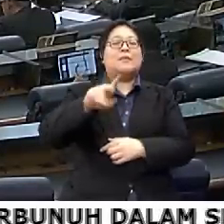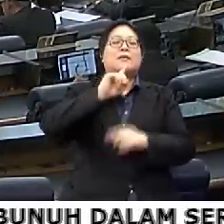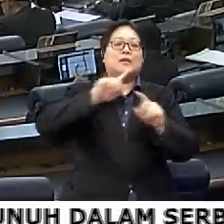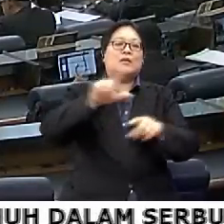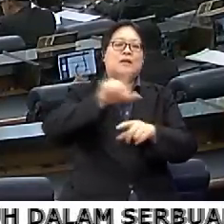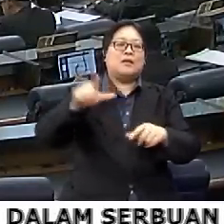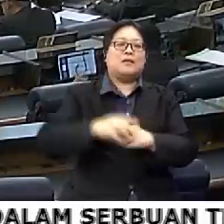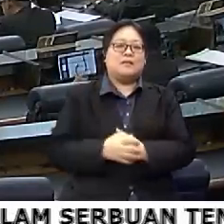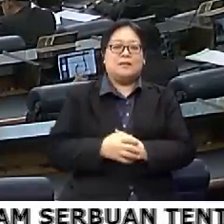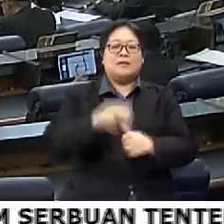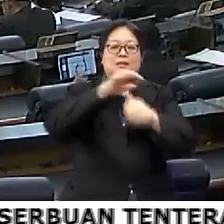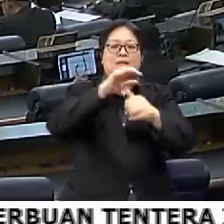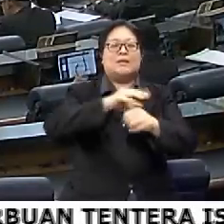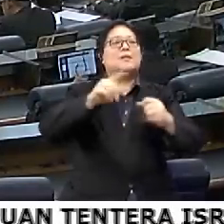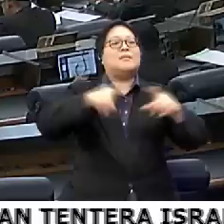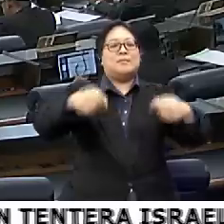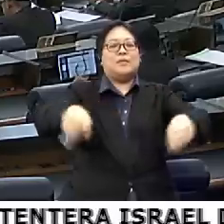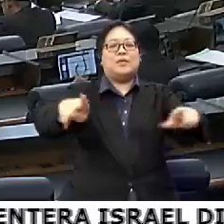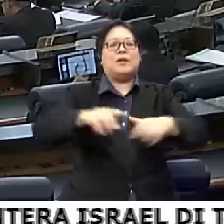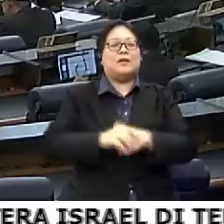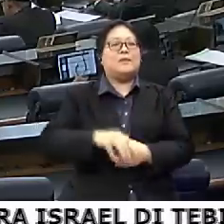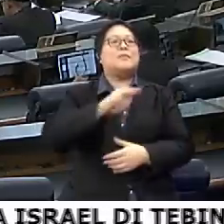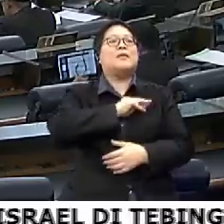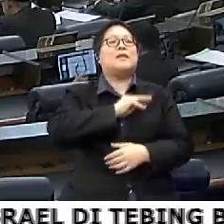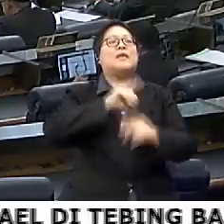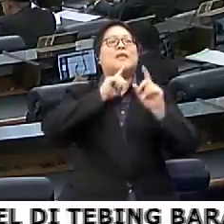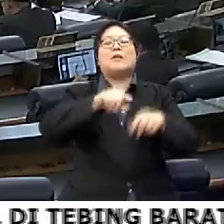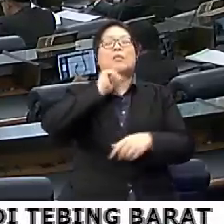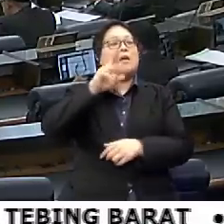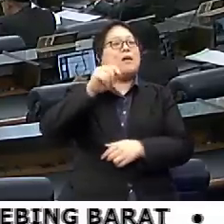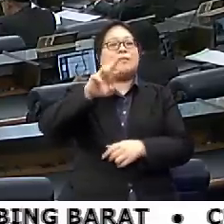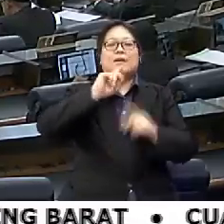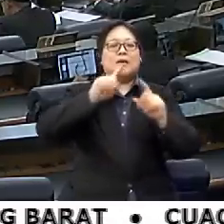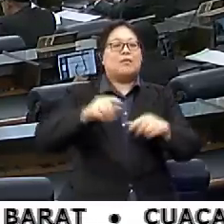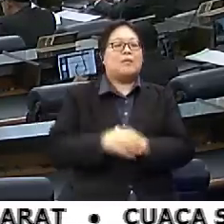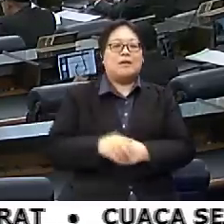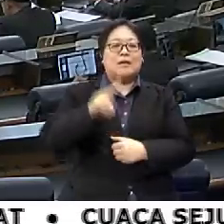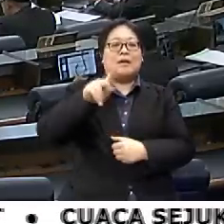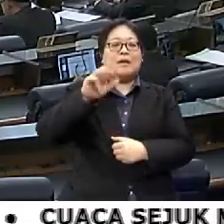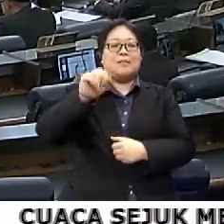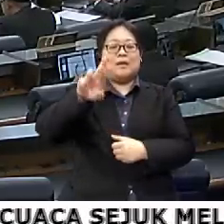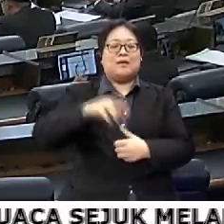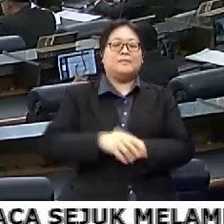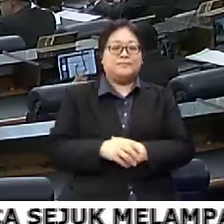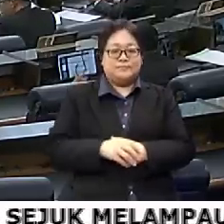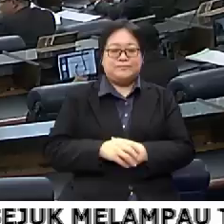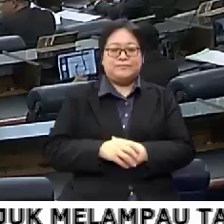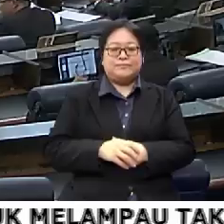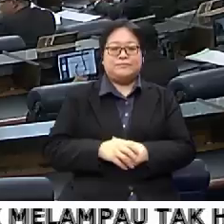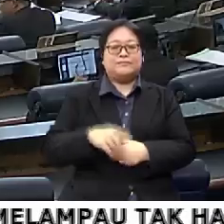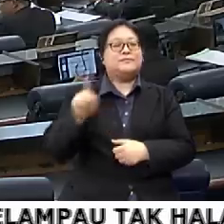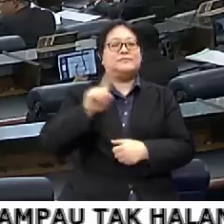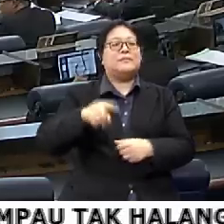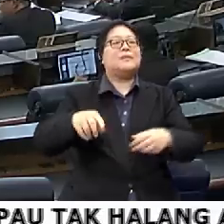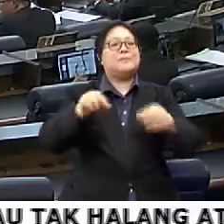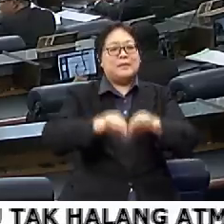jawablah. Tapi bagi ruang. Menteri jawab. Bukan Kampar jawab. Kampar. Aduh, sama sendiri kah? Penting.